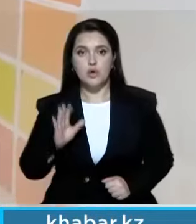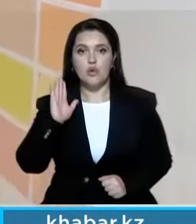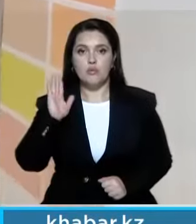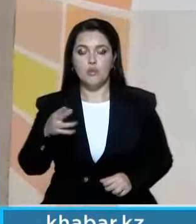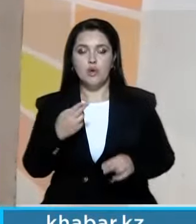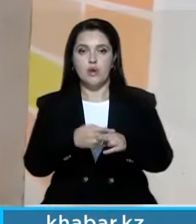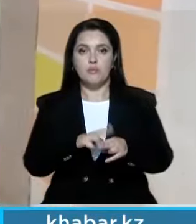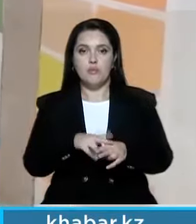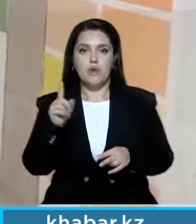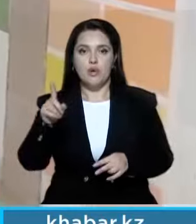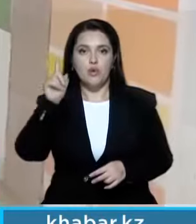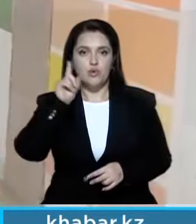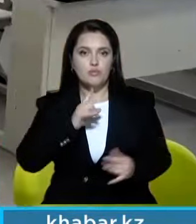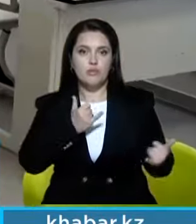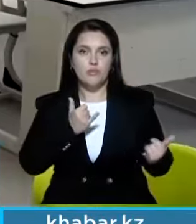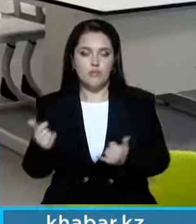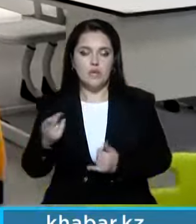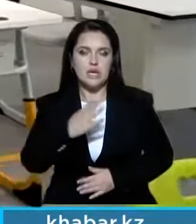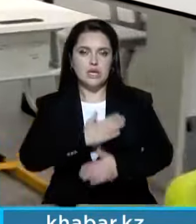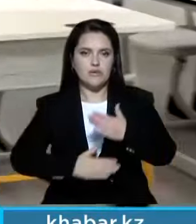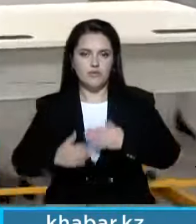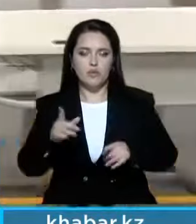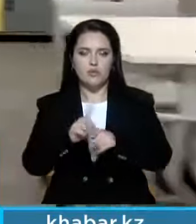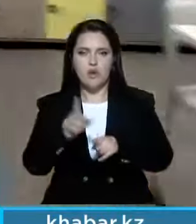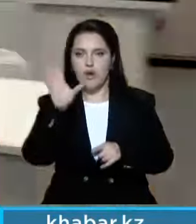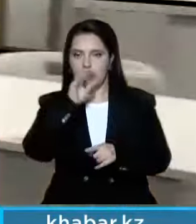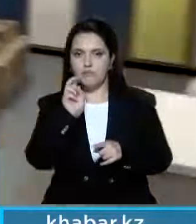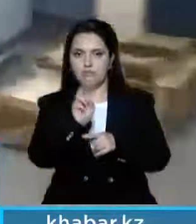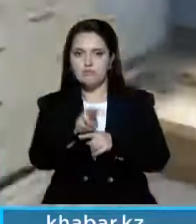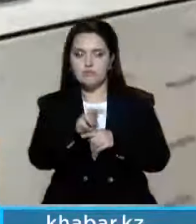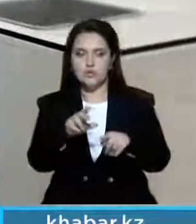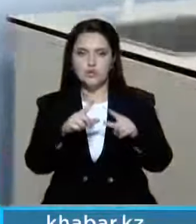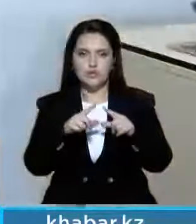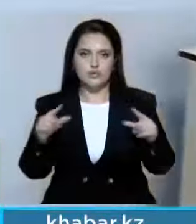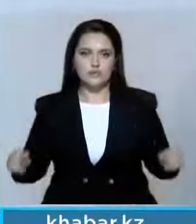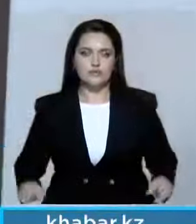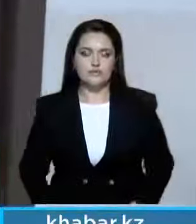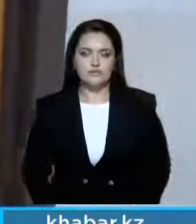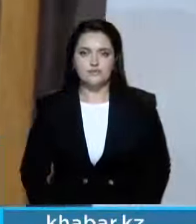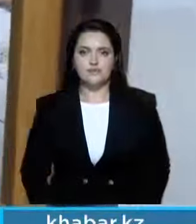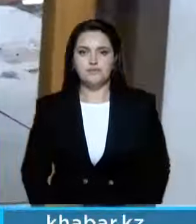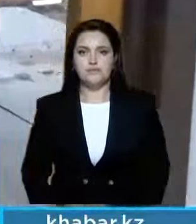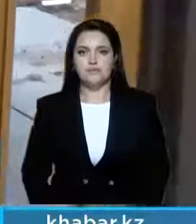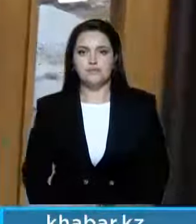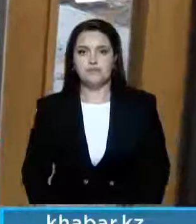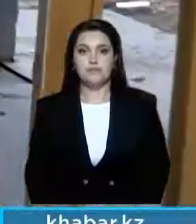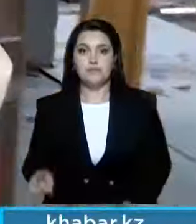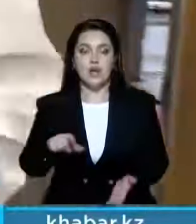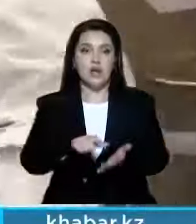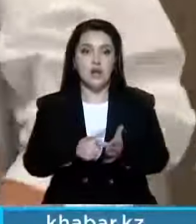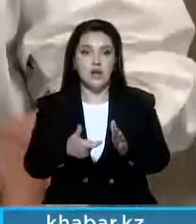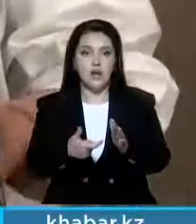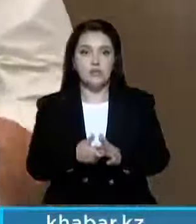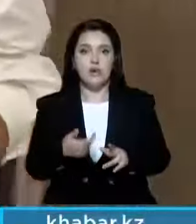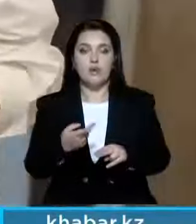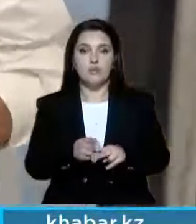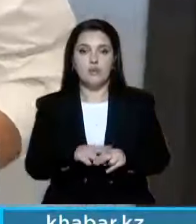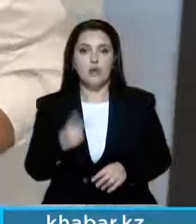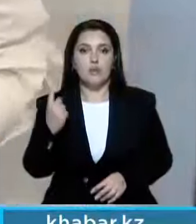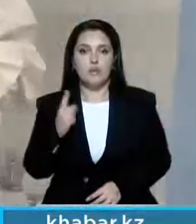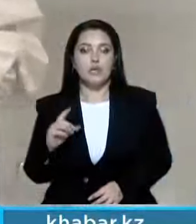создана безбарьерная среда для инклюзивного образования. А так будут выглядеть кабинеты, в которых уже